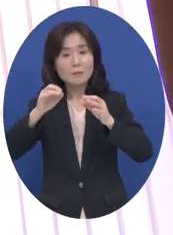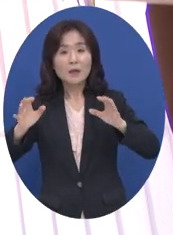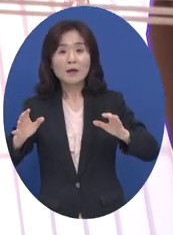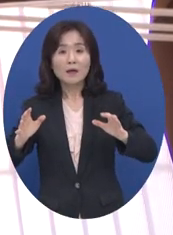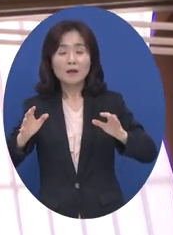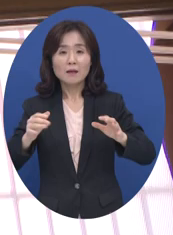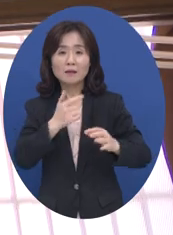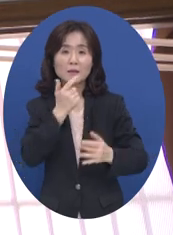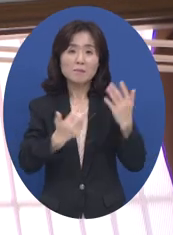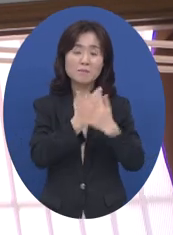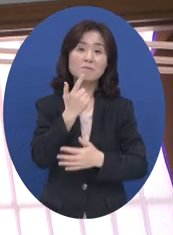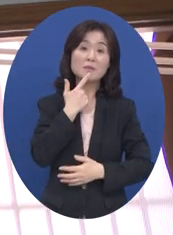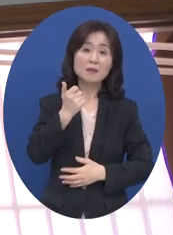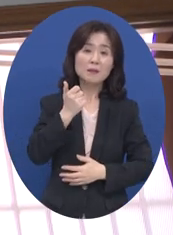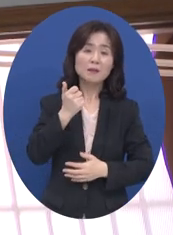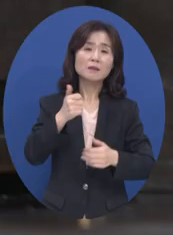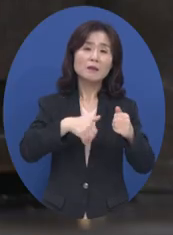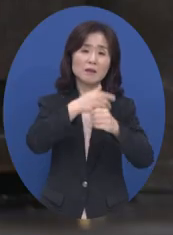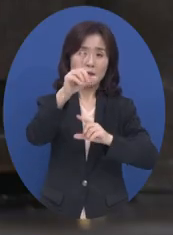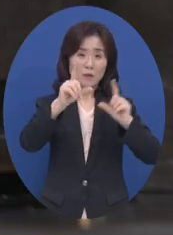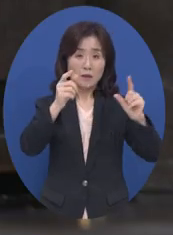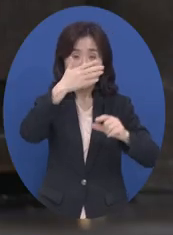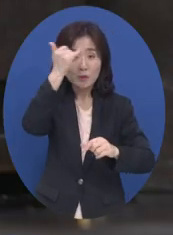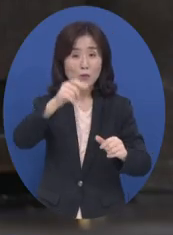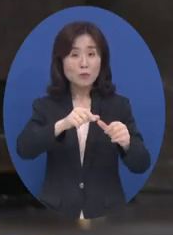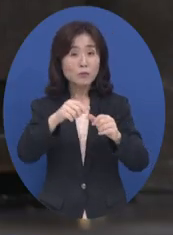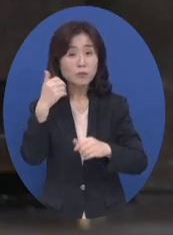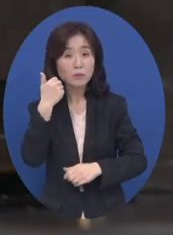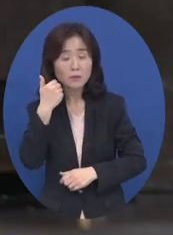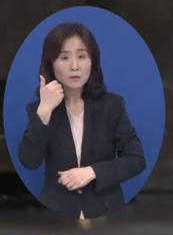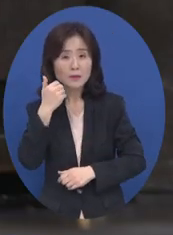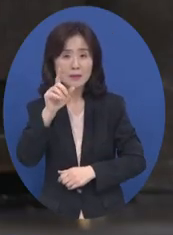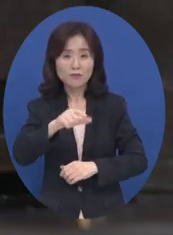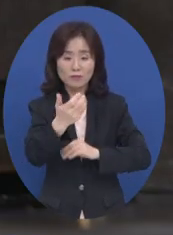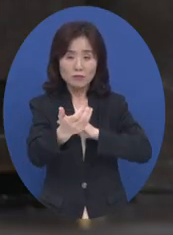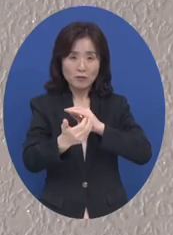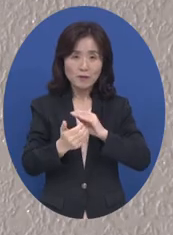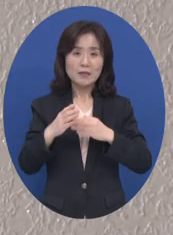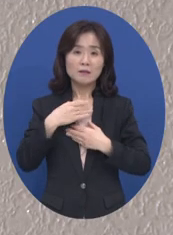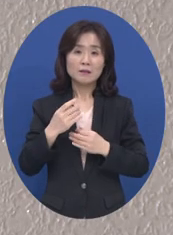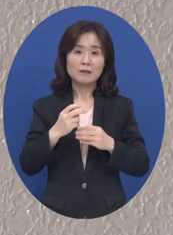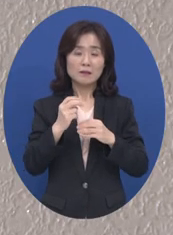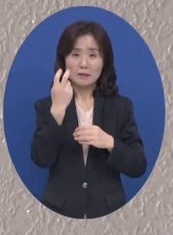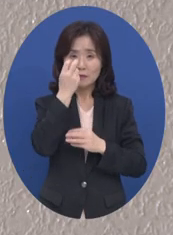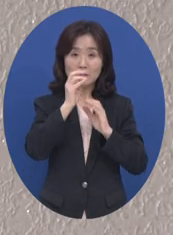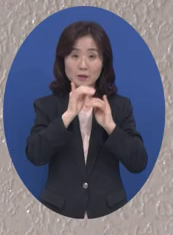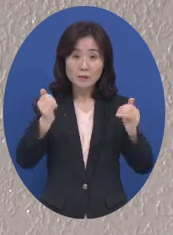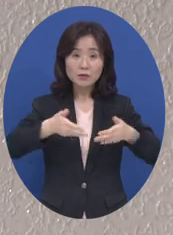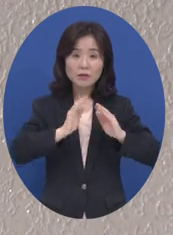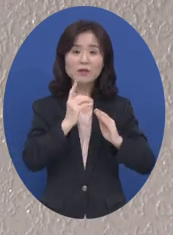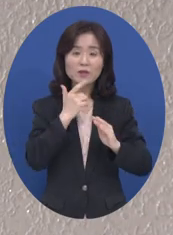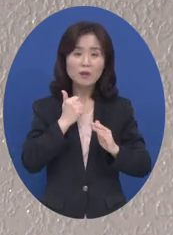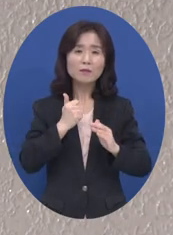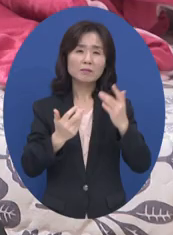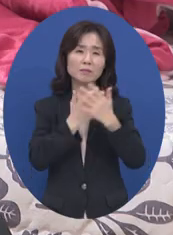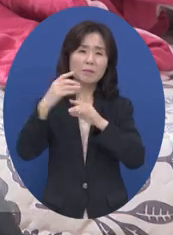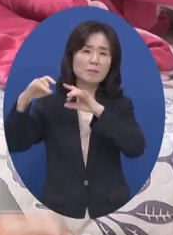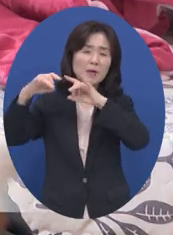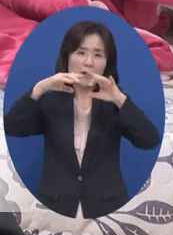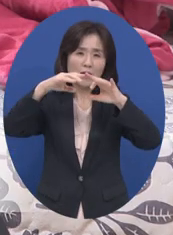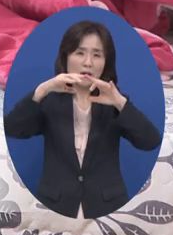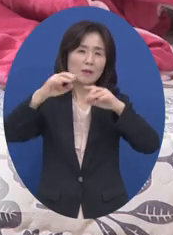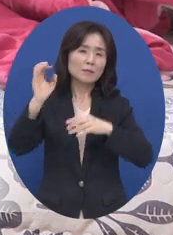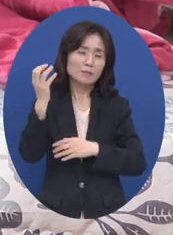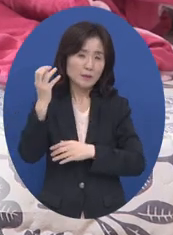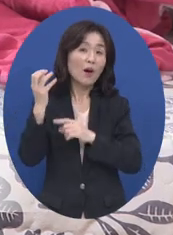하마터면 대형 화재로 이어질 뻔한 상황에서 할아버지를 구해준 건 하루 전 안전 지킴이가 설치해 주요한 화재감지기 얻습니다 딱